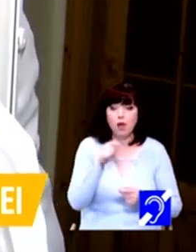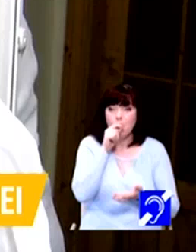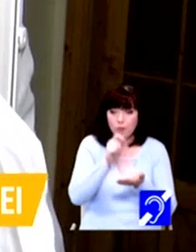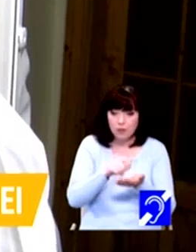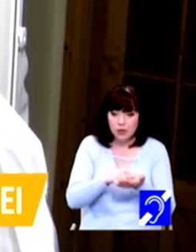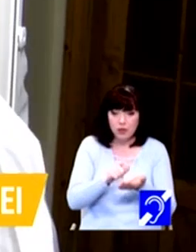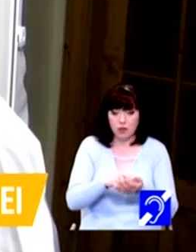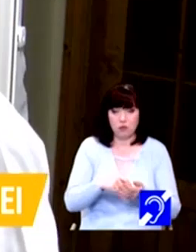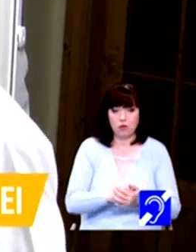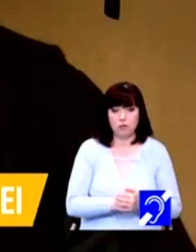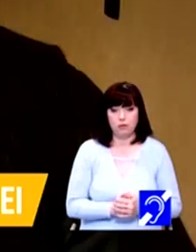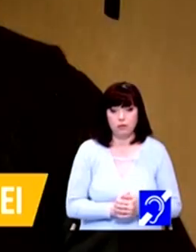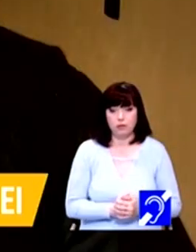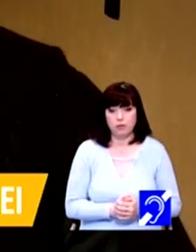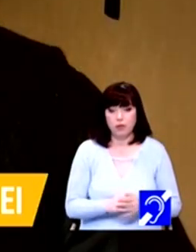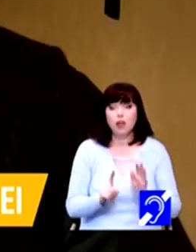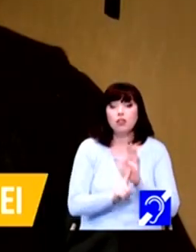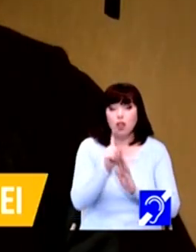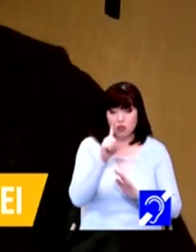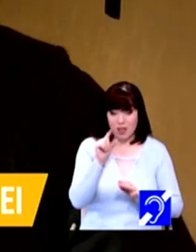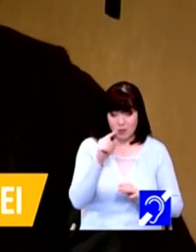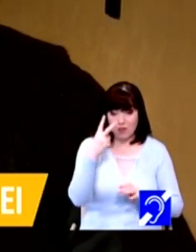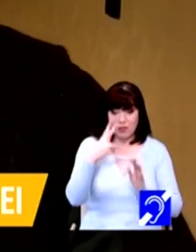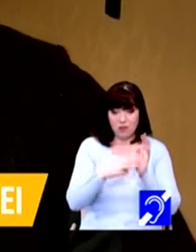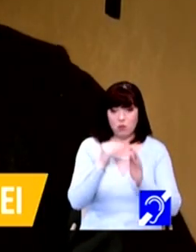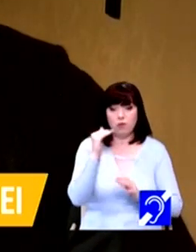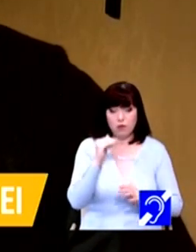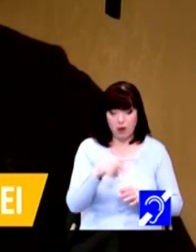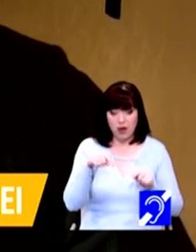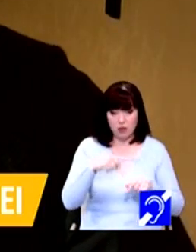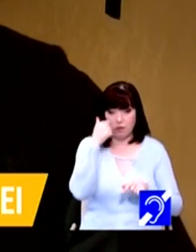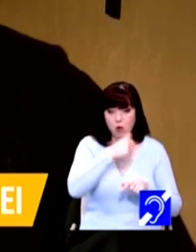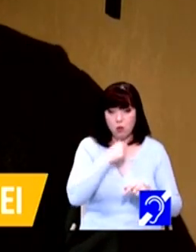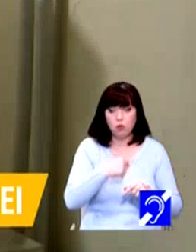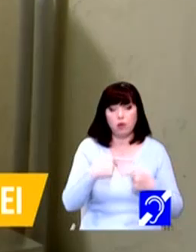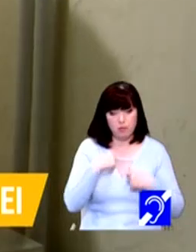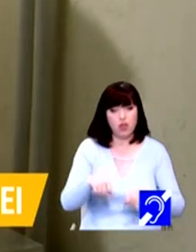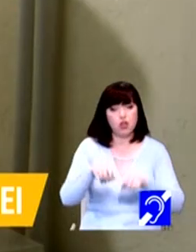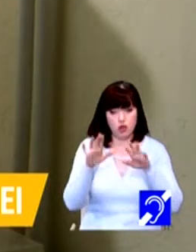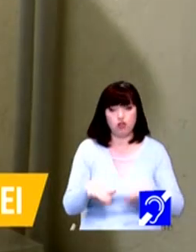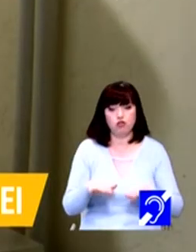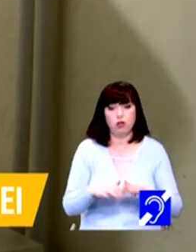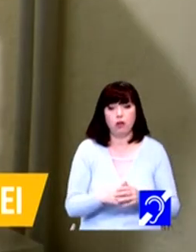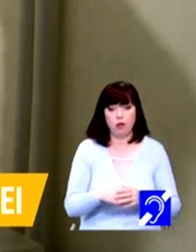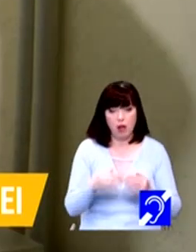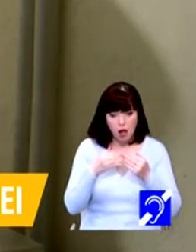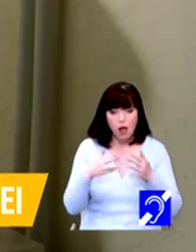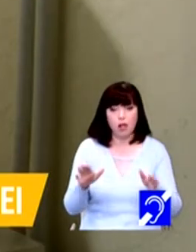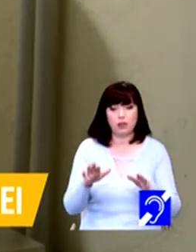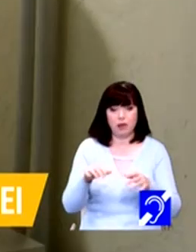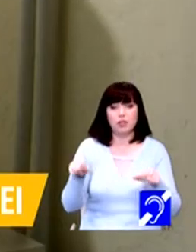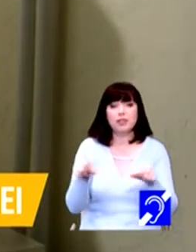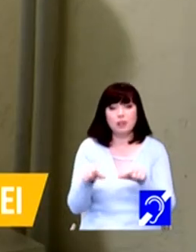pasăre, 2 cantitatari. Începând de luni 28 februarie, anul curent, am decis să deschidem